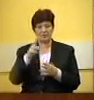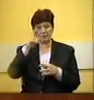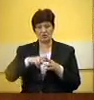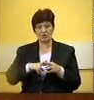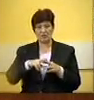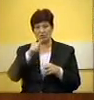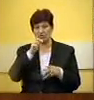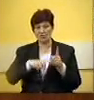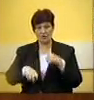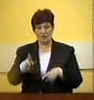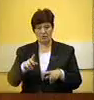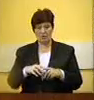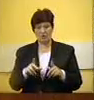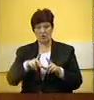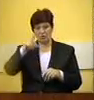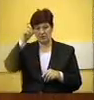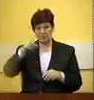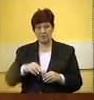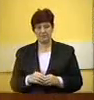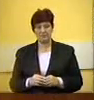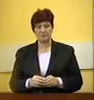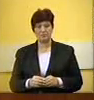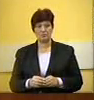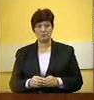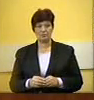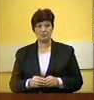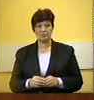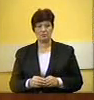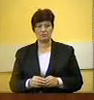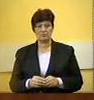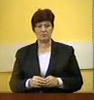vodoprivrede u Srbiji.